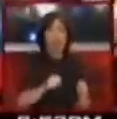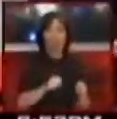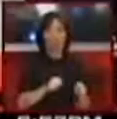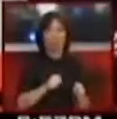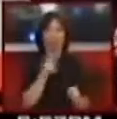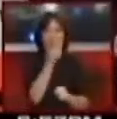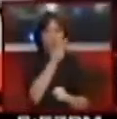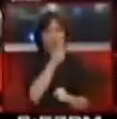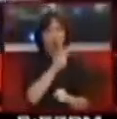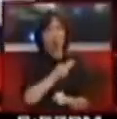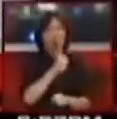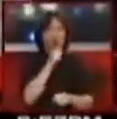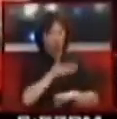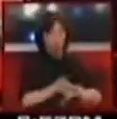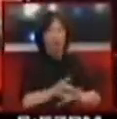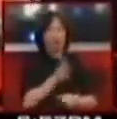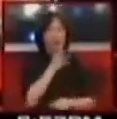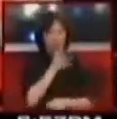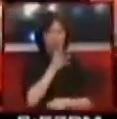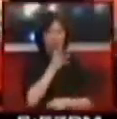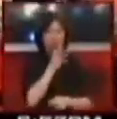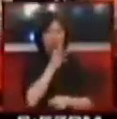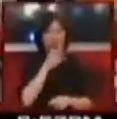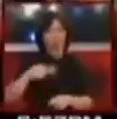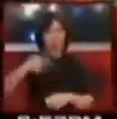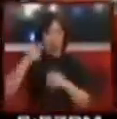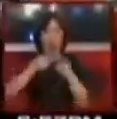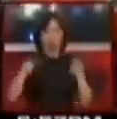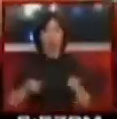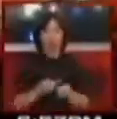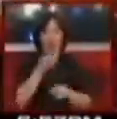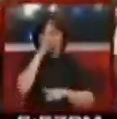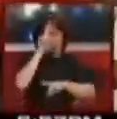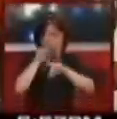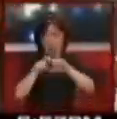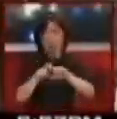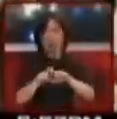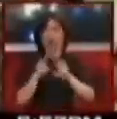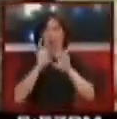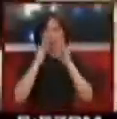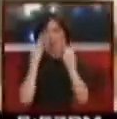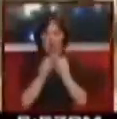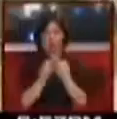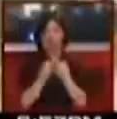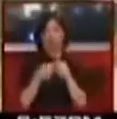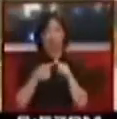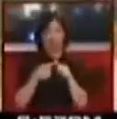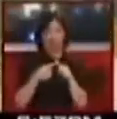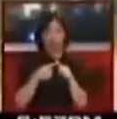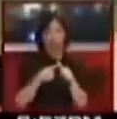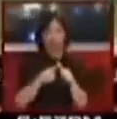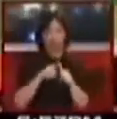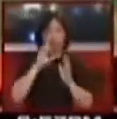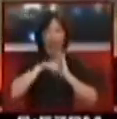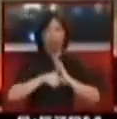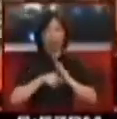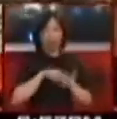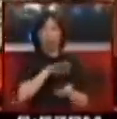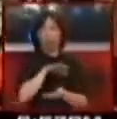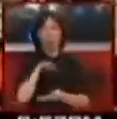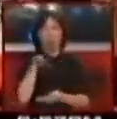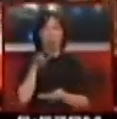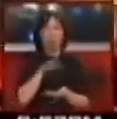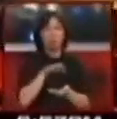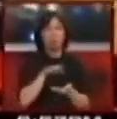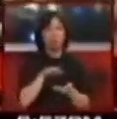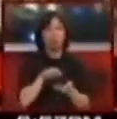mag-ina, papunta sa mas mataas na lugar. Makikituloy daw muna sila sa kanilang mga kaanak. Sa amin pang paglilibot, may ilang pa